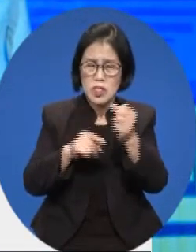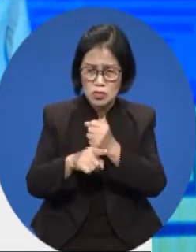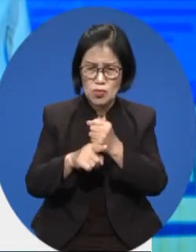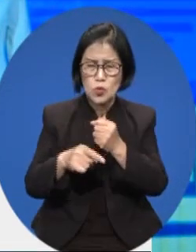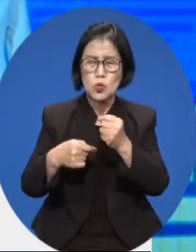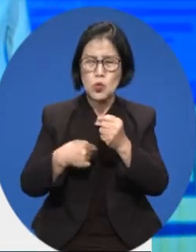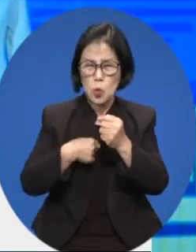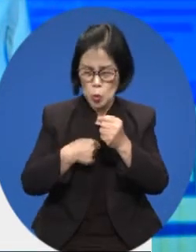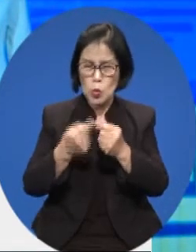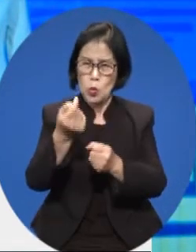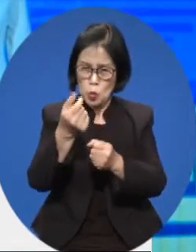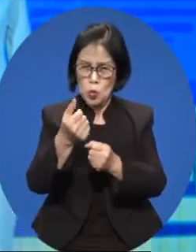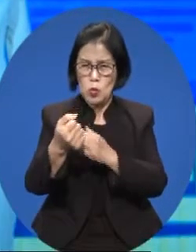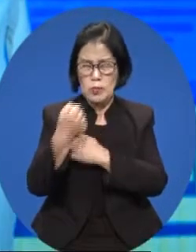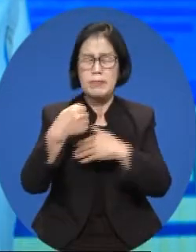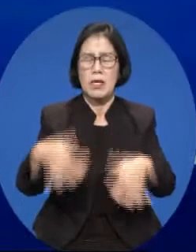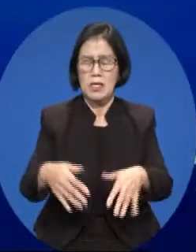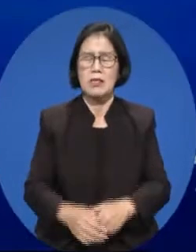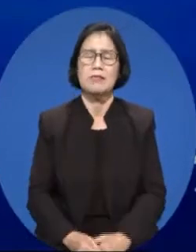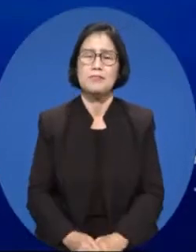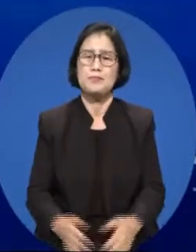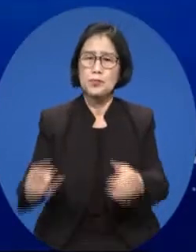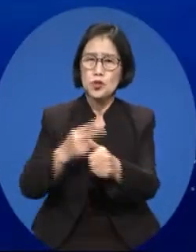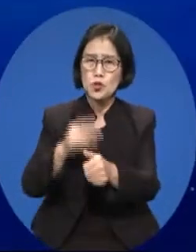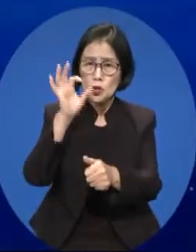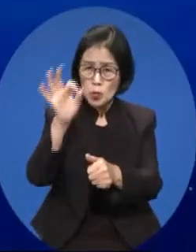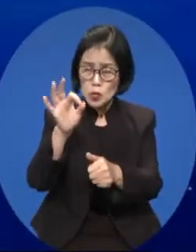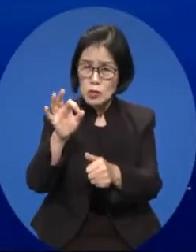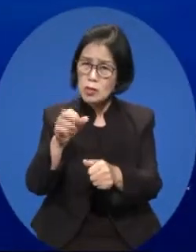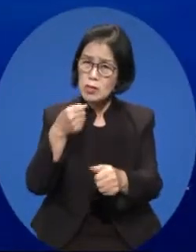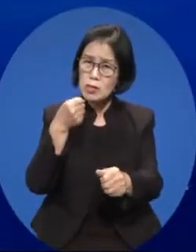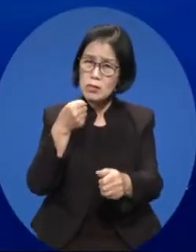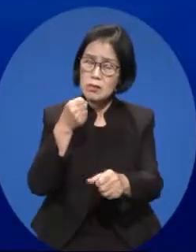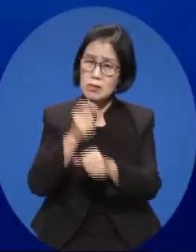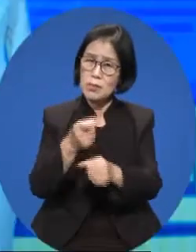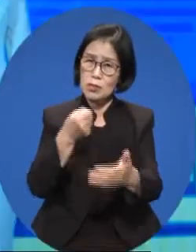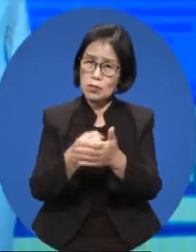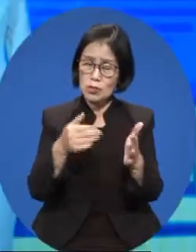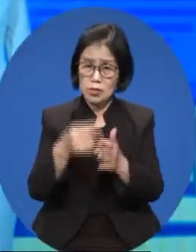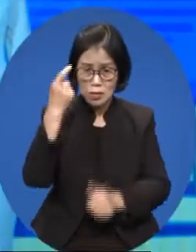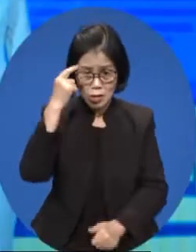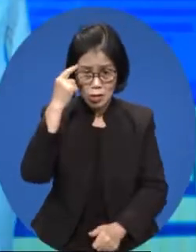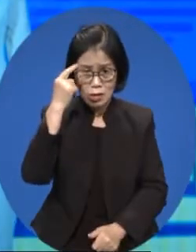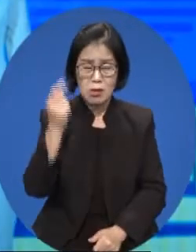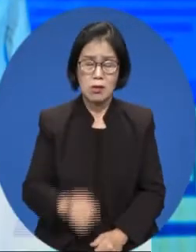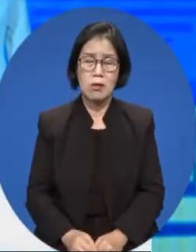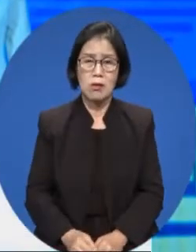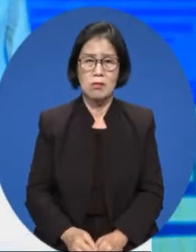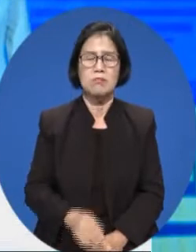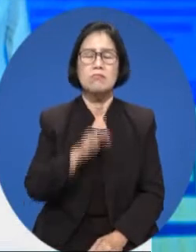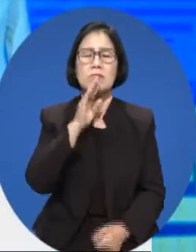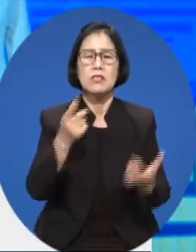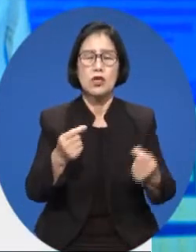라고 말씀드리니까 4 그렇다는 자 교수님 부 시기에 이미 결정이 났다 이렇게 보시는 겁니까 그렇죠 볼겸 같은 경우에